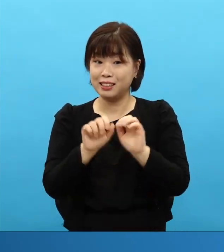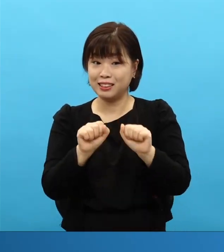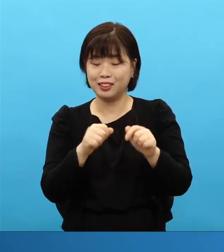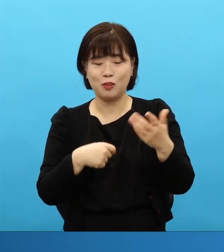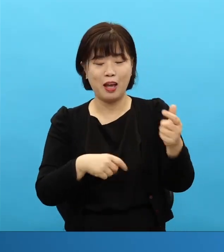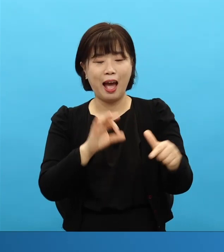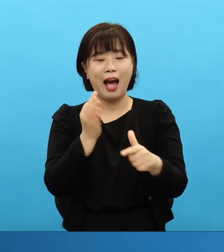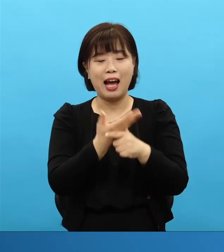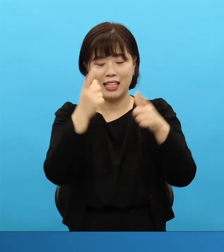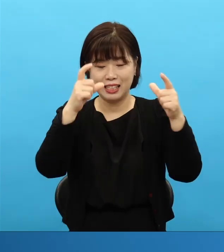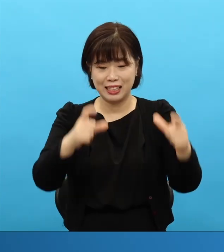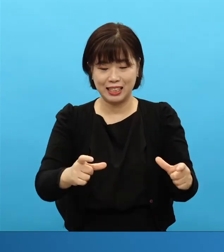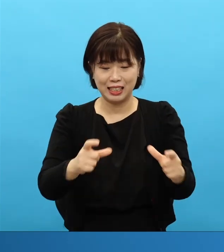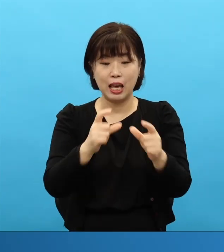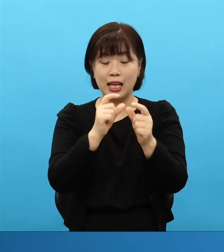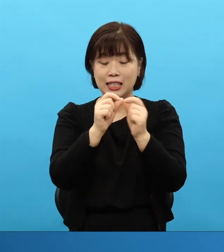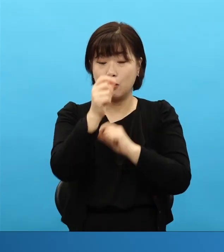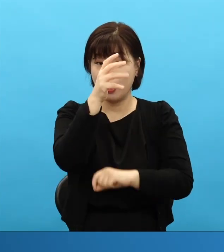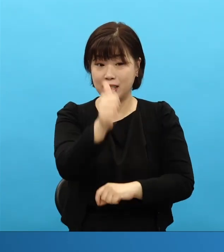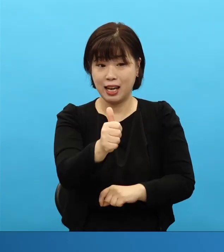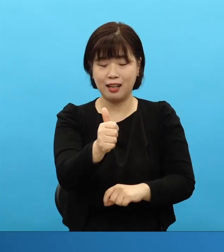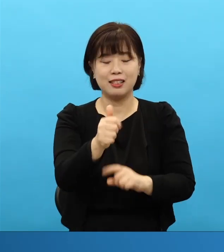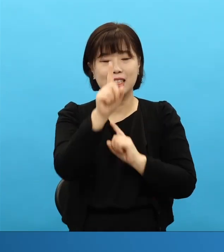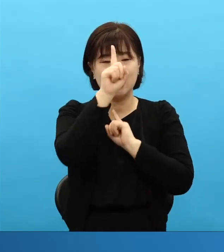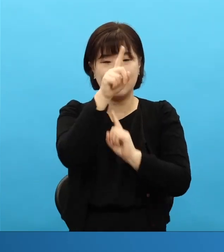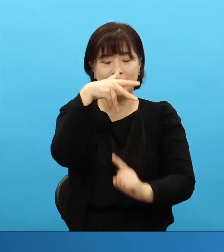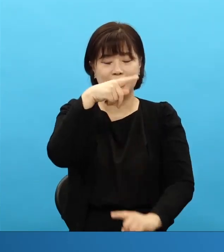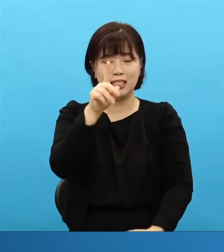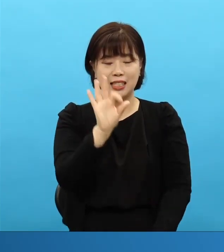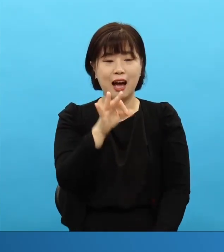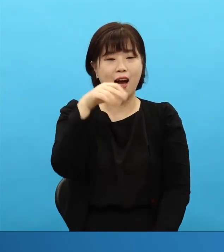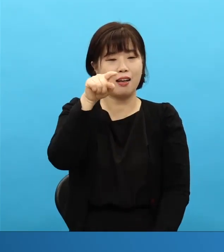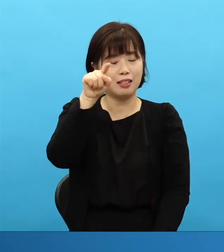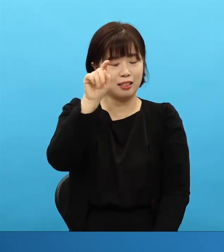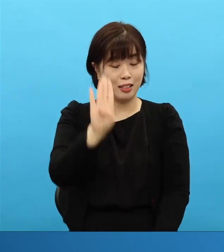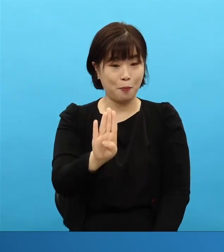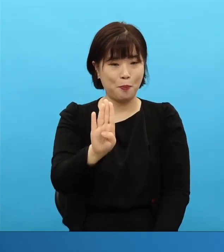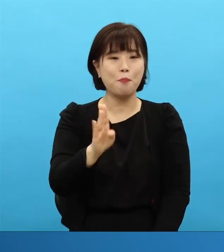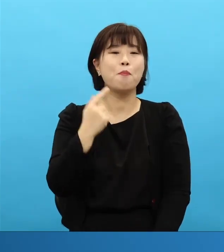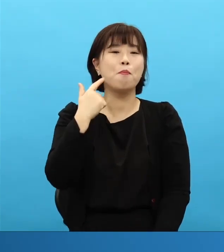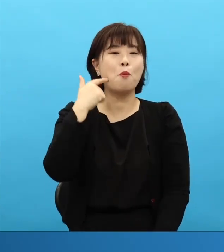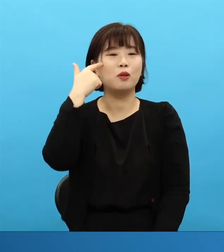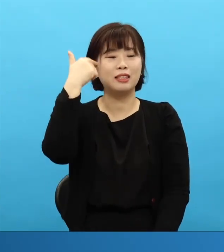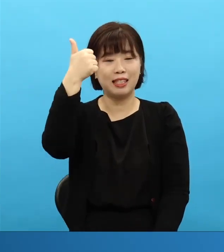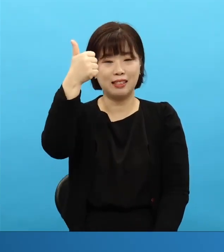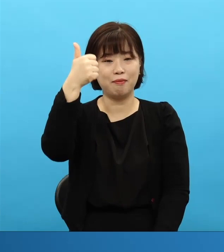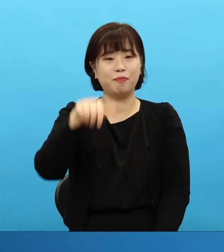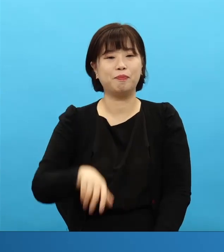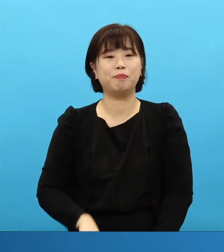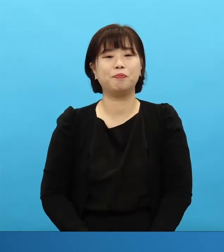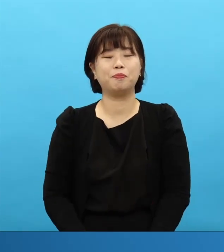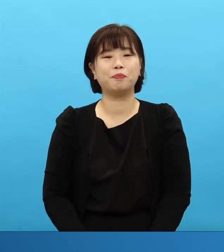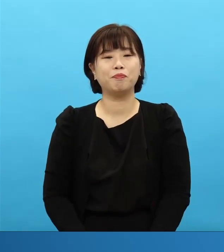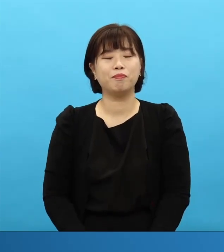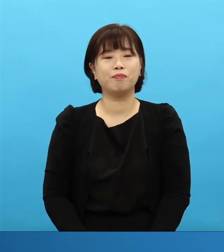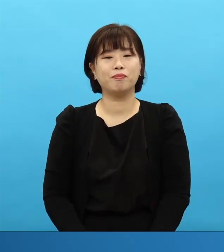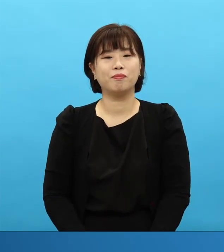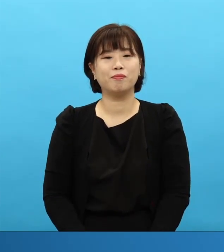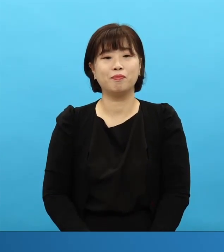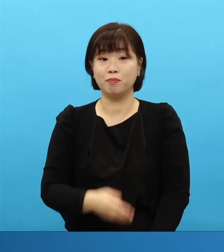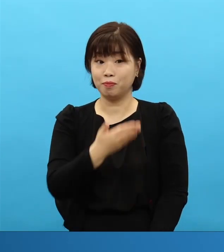지회장이신 이창섭 목사님이십니다. 이창섭 목사님, 네. 네, 목사님. 네, 감사합니다. 네, 우리 많은